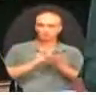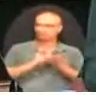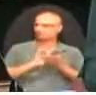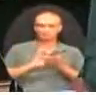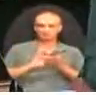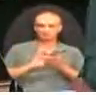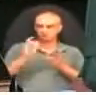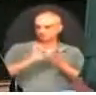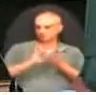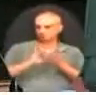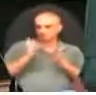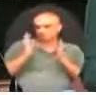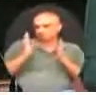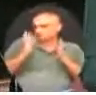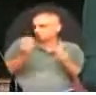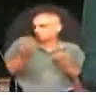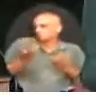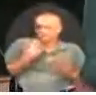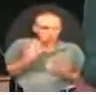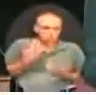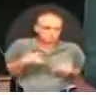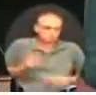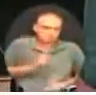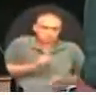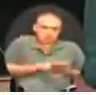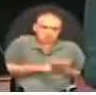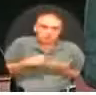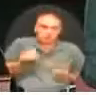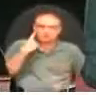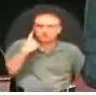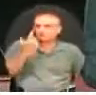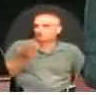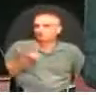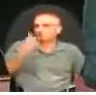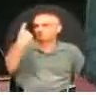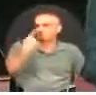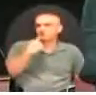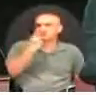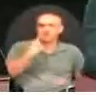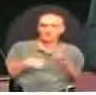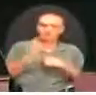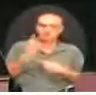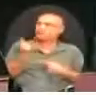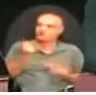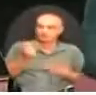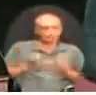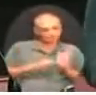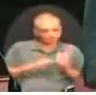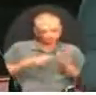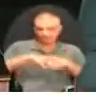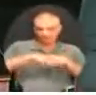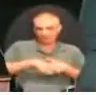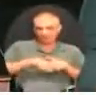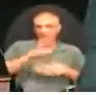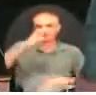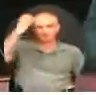המשרד, אנשי המשרד הזדעזעו מהדבר, הכחישו מכל וכל, אבל הנה אני שומעת שהשרה בעצמה אומרת ההפך, היא בכלל טובעת ללחוץ